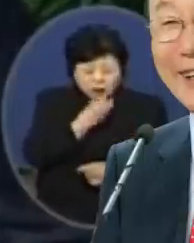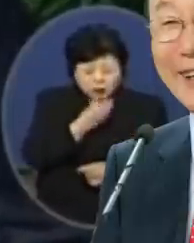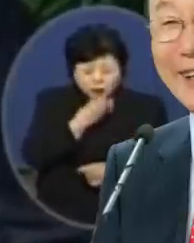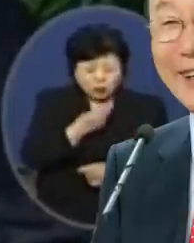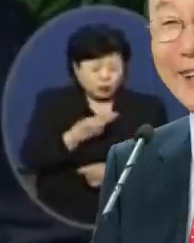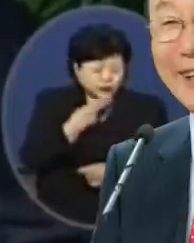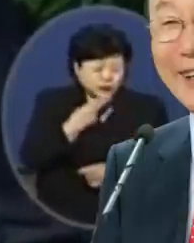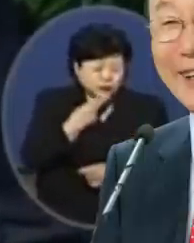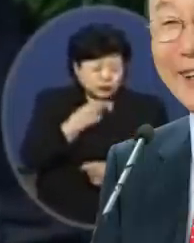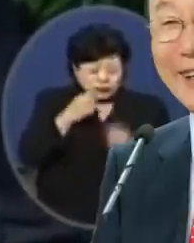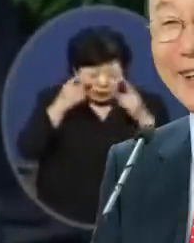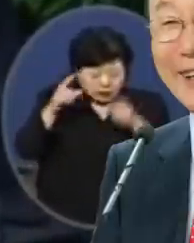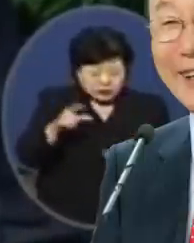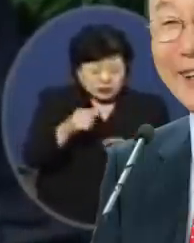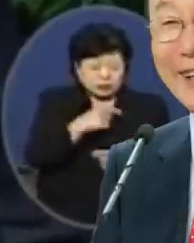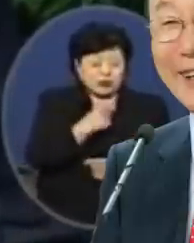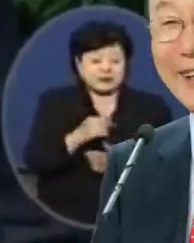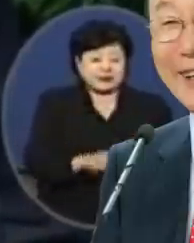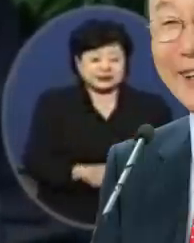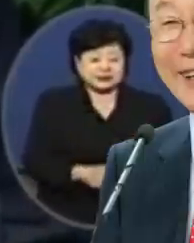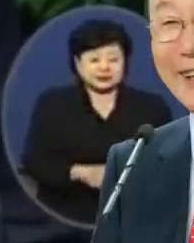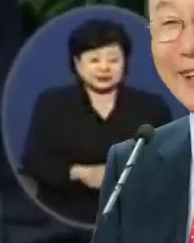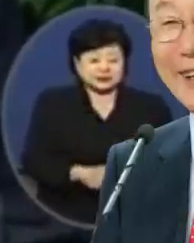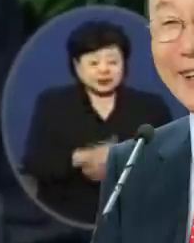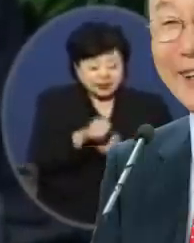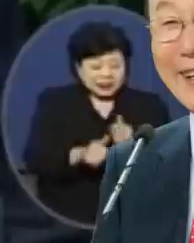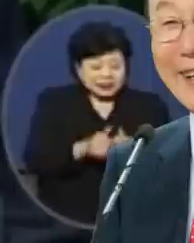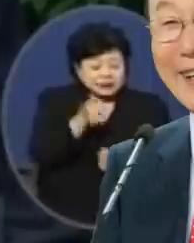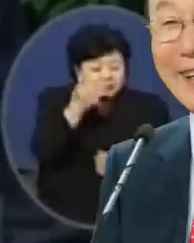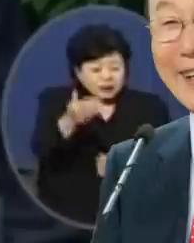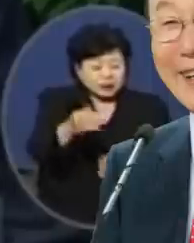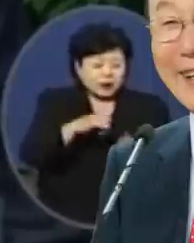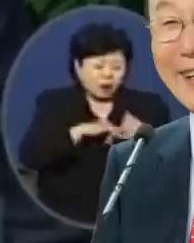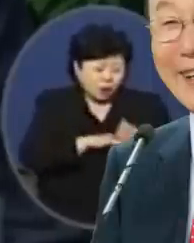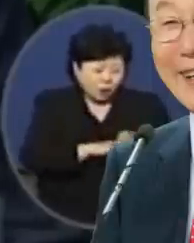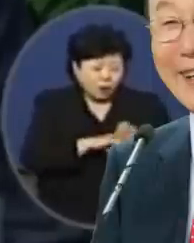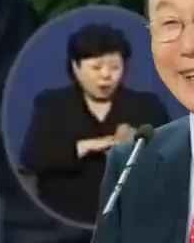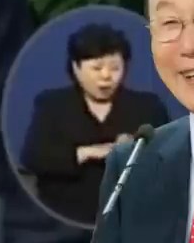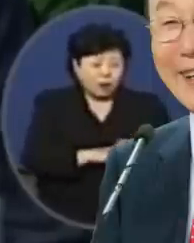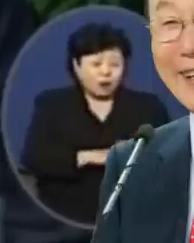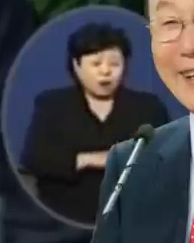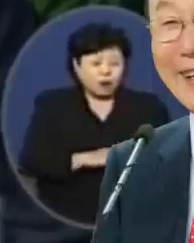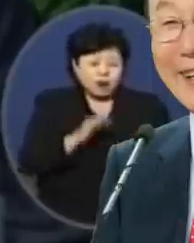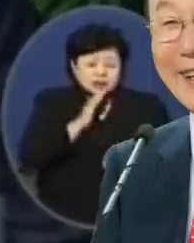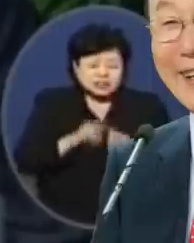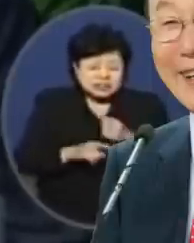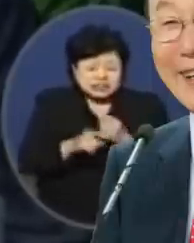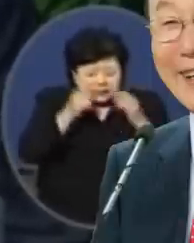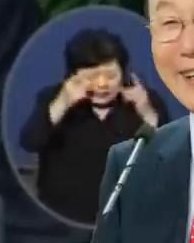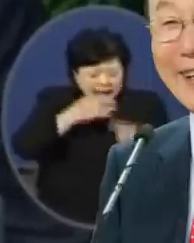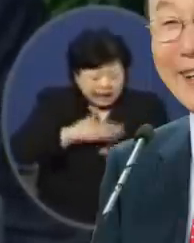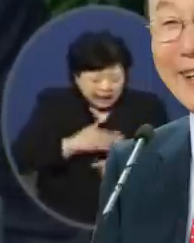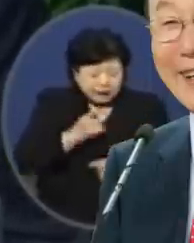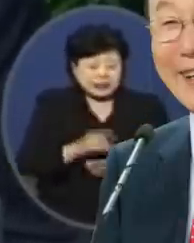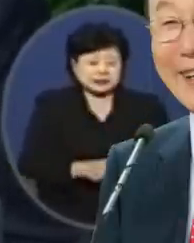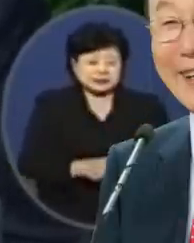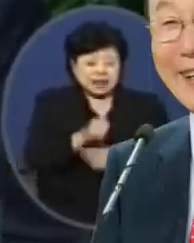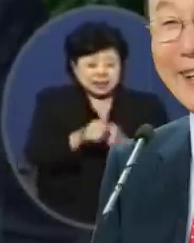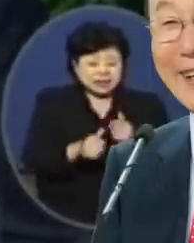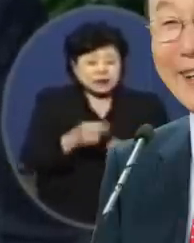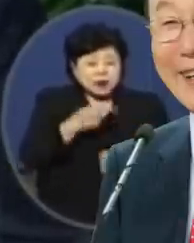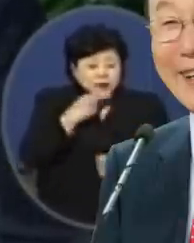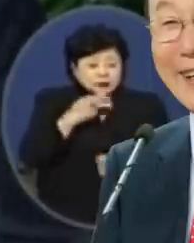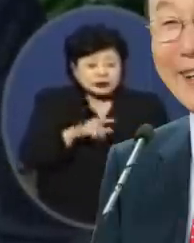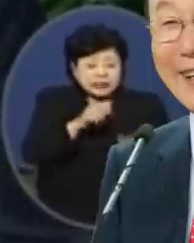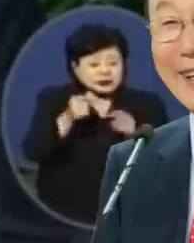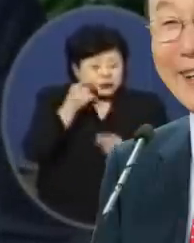것을 깨닫고 살기를 원하는 것입니다. 그것이 하나님이 여러분이 꼭 진리를 깨달아 알 것인 것입니다. 하나님 없이는